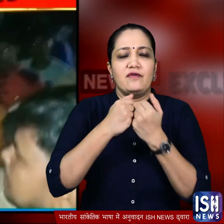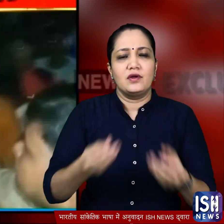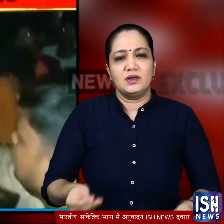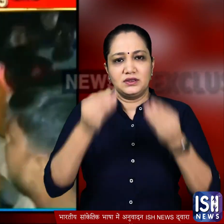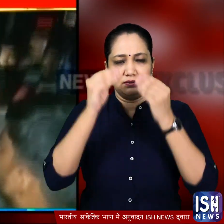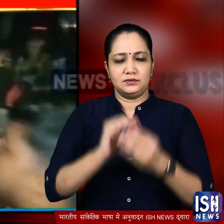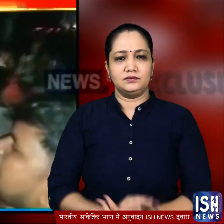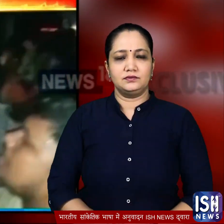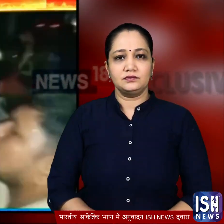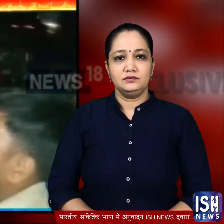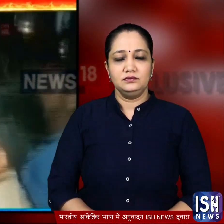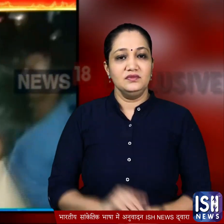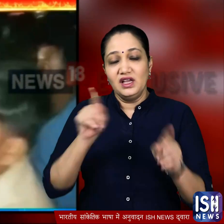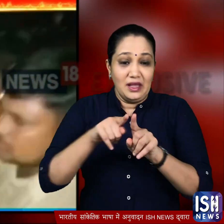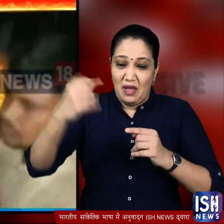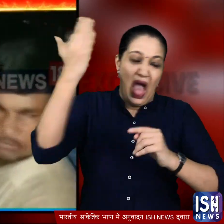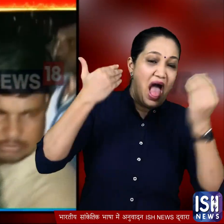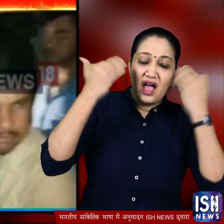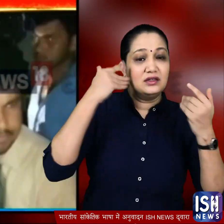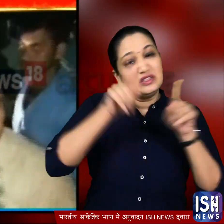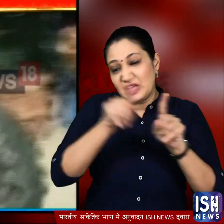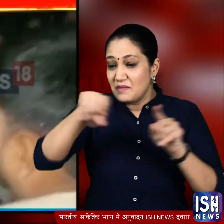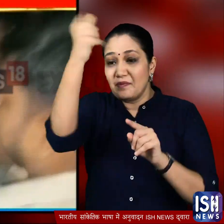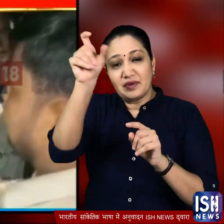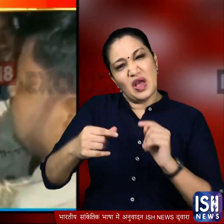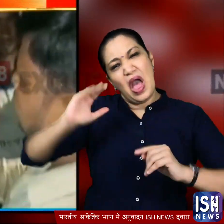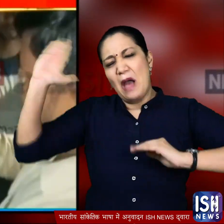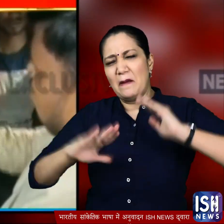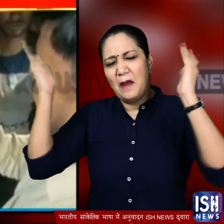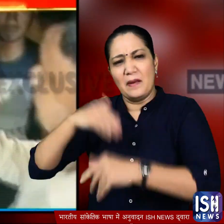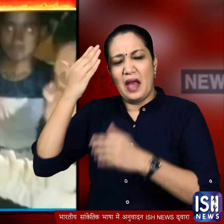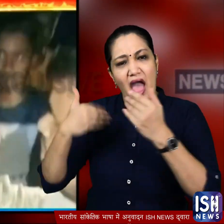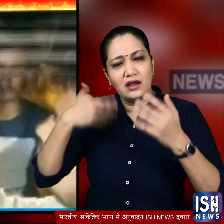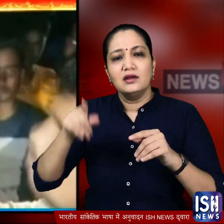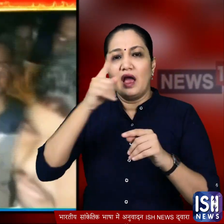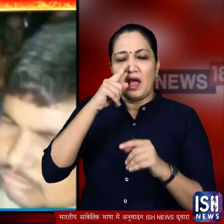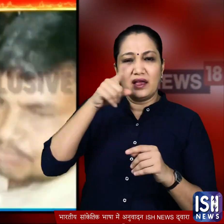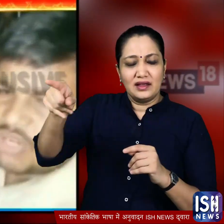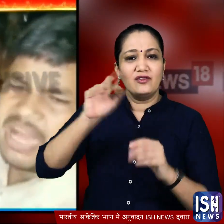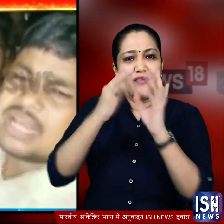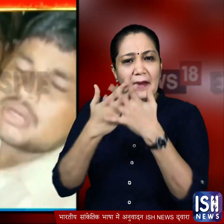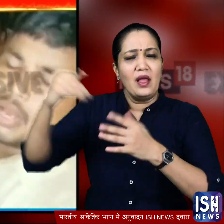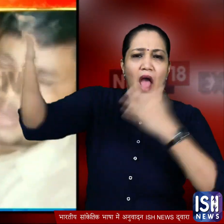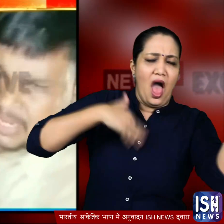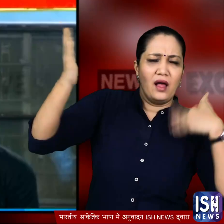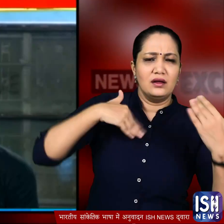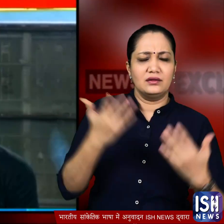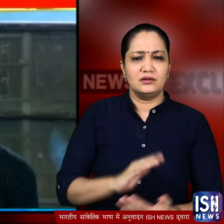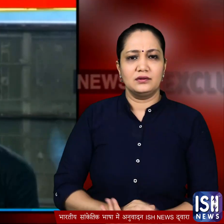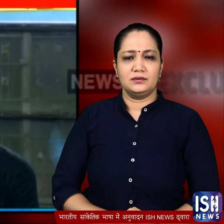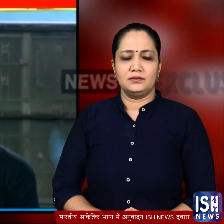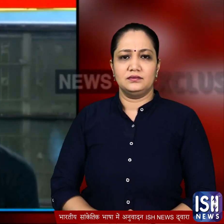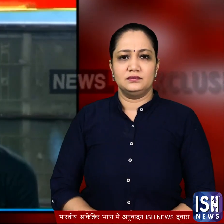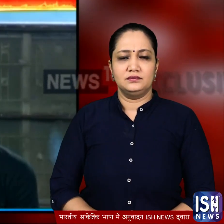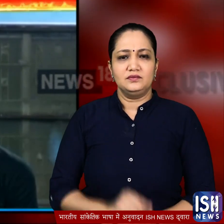गया। जो मारा है उसको भी ऐसा ही खून निकलेगा, तभी ब्याह होगा। लड़के वालों ने लड़की के घर वालों पर पिटाई करने का आरोप लगाया। गाली